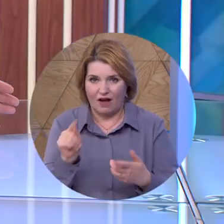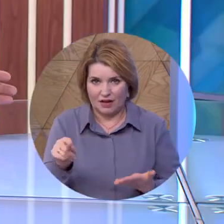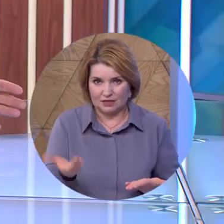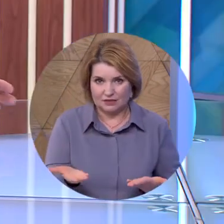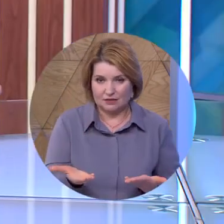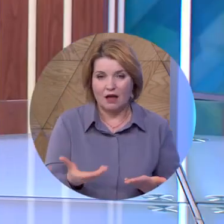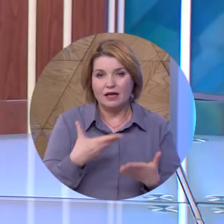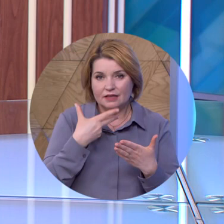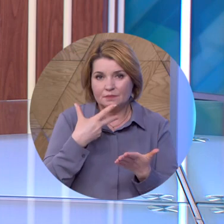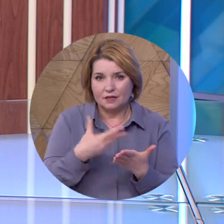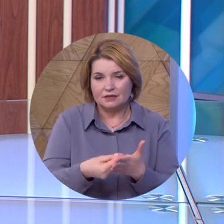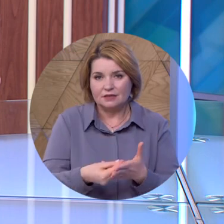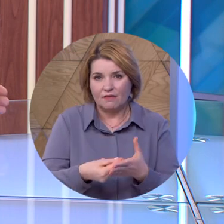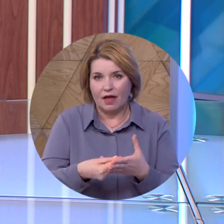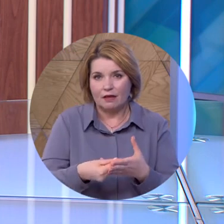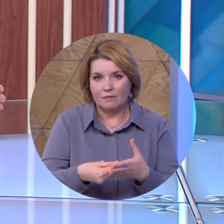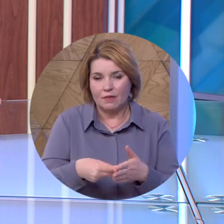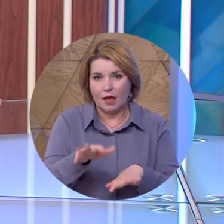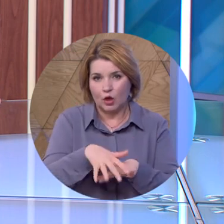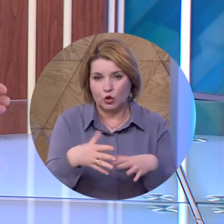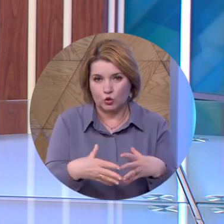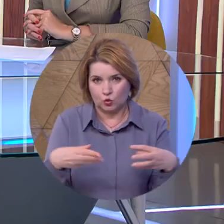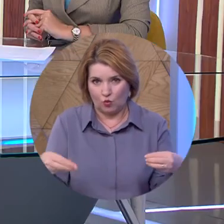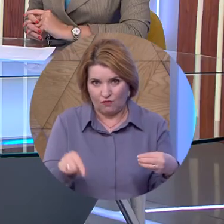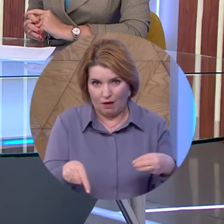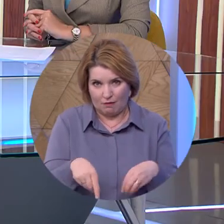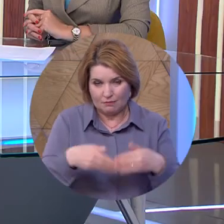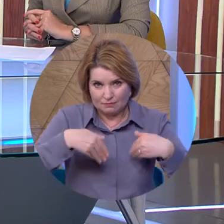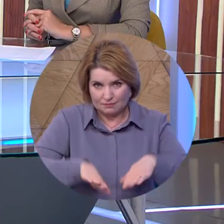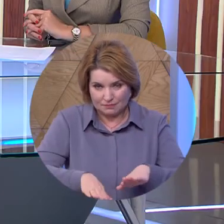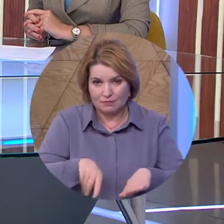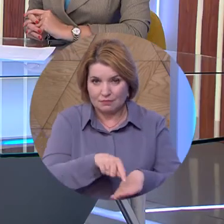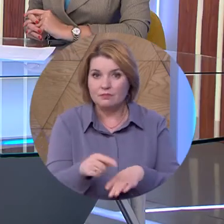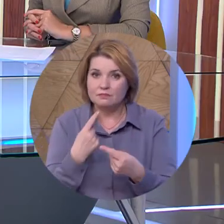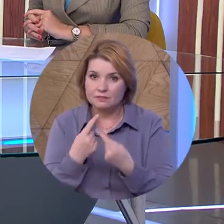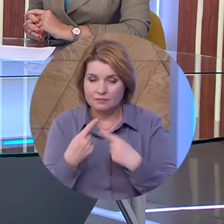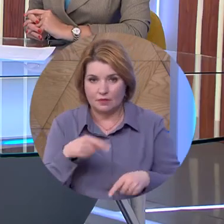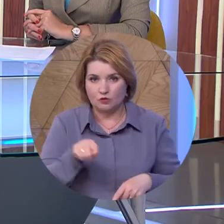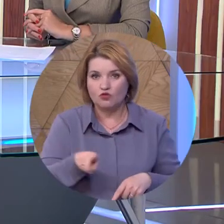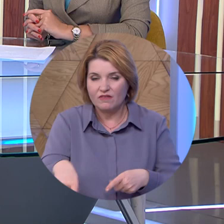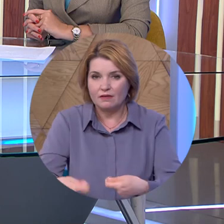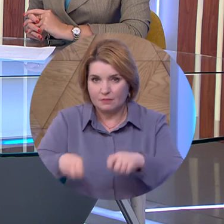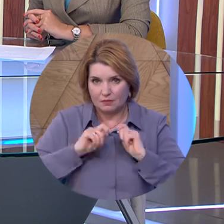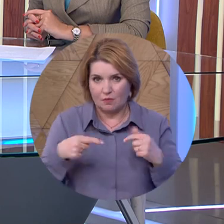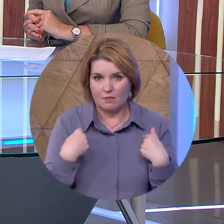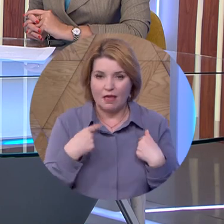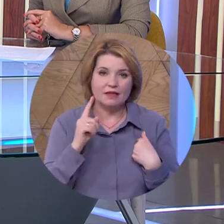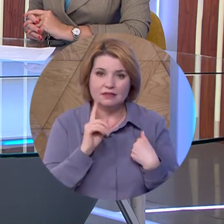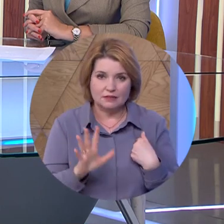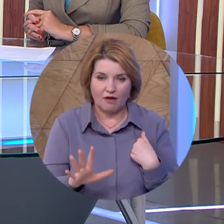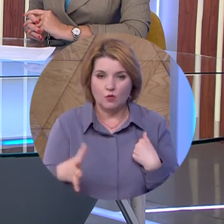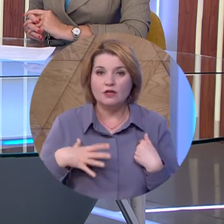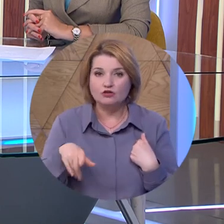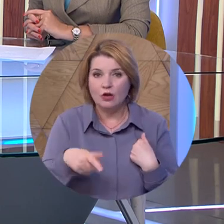поставьте туфли и попробуйте с ними поговорить, и скажите, это вы управляете мной, что любое движение, которое совершаю, доставляет мне дискомфорт. Зачем продолжать с ними жить? Расстаньтесь